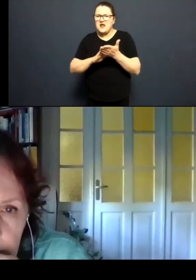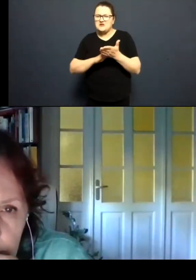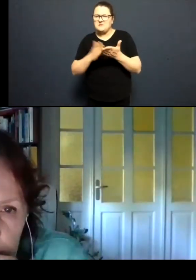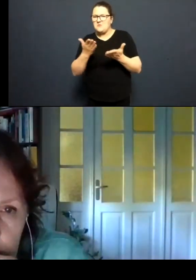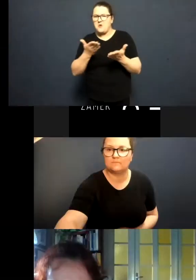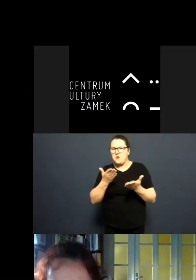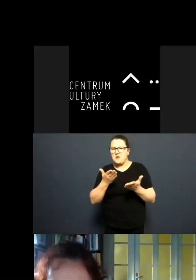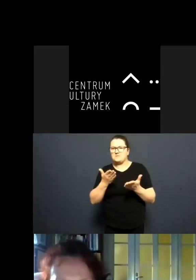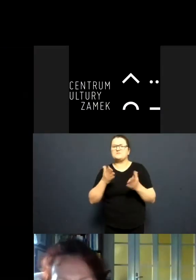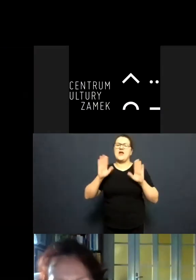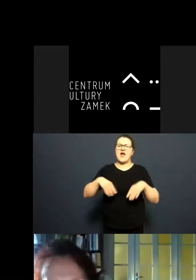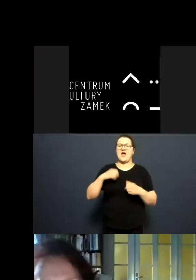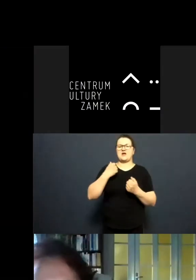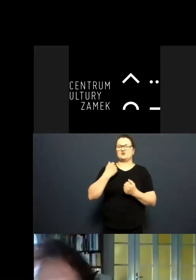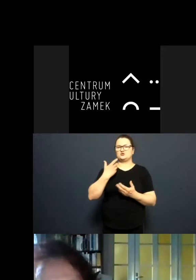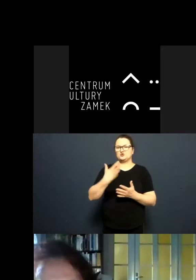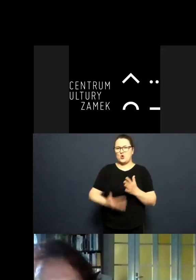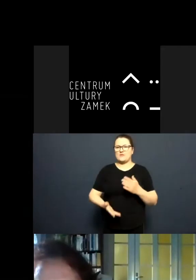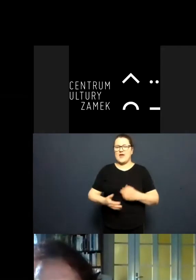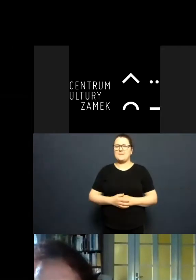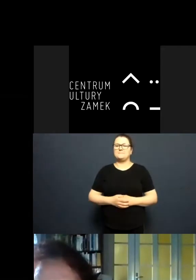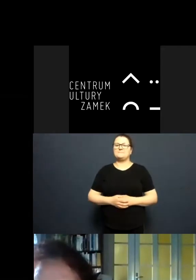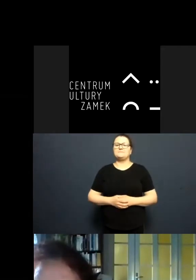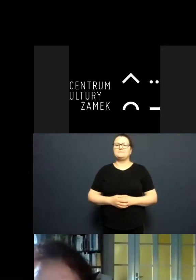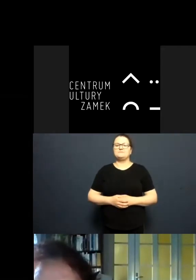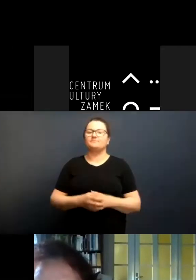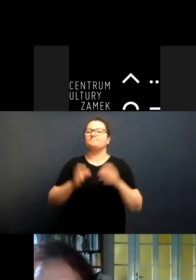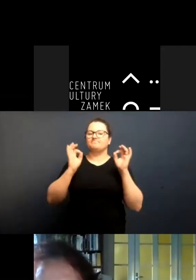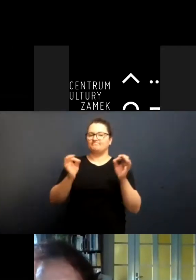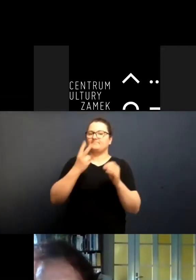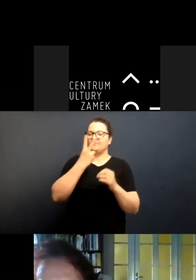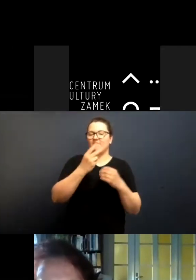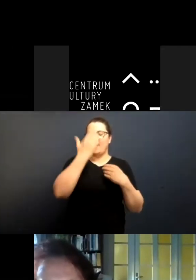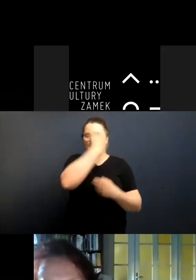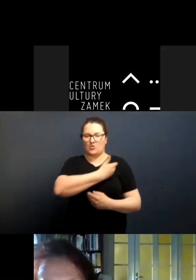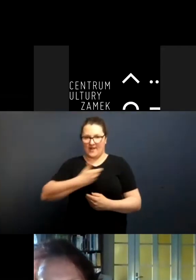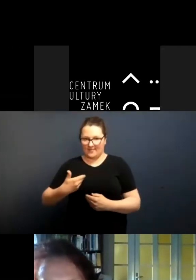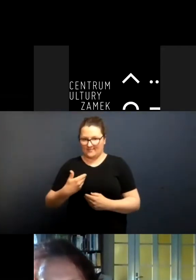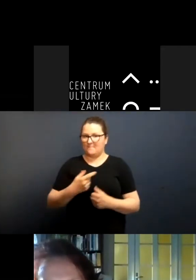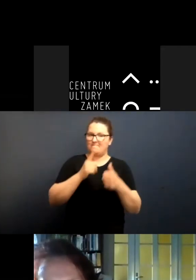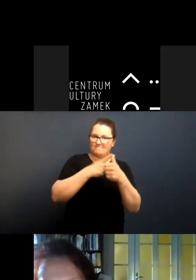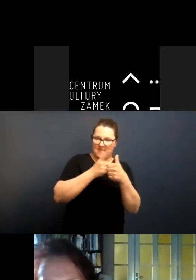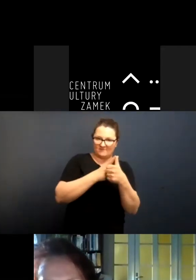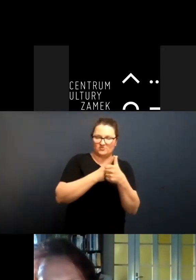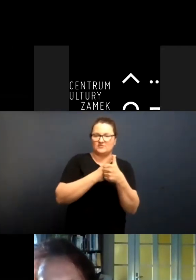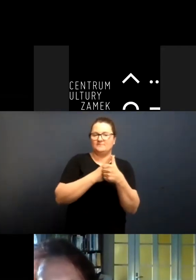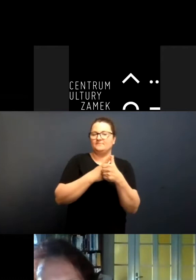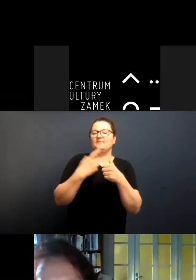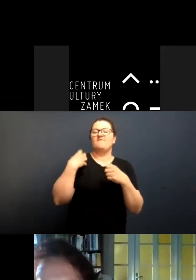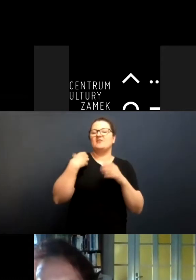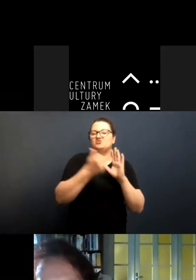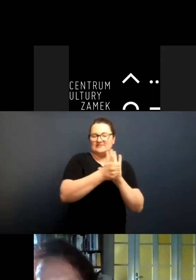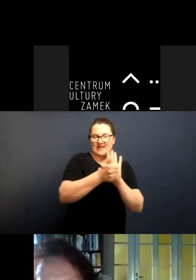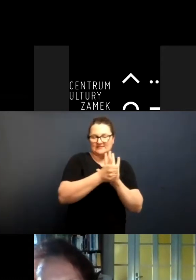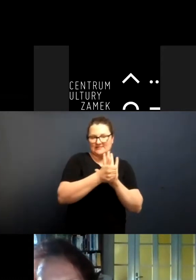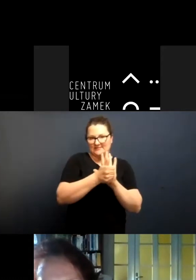O, szkoda. Dobrze. Dwa portrety. Pierwszy z nich z XVI wieku.